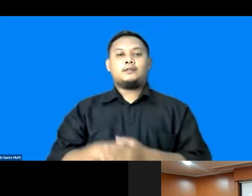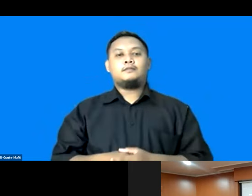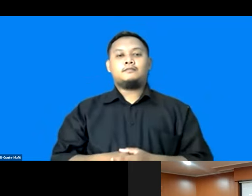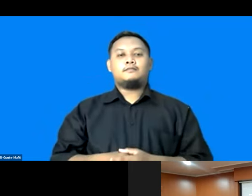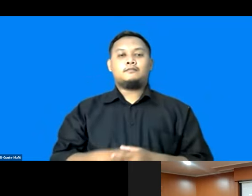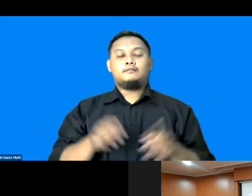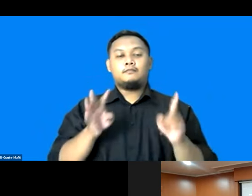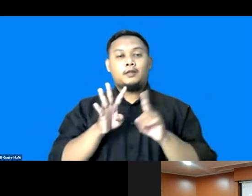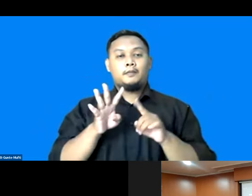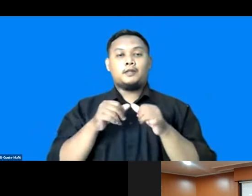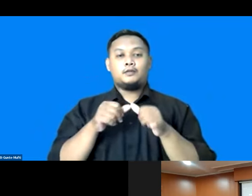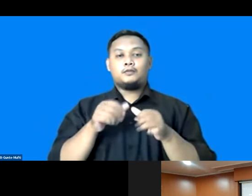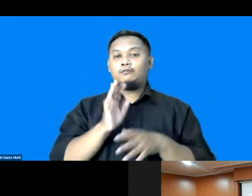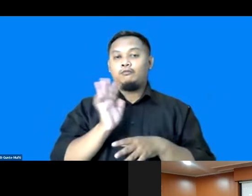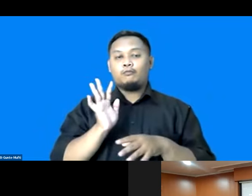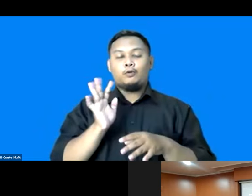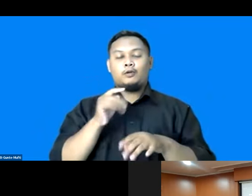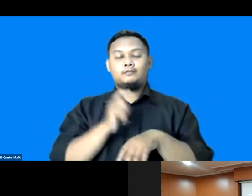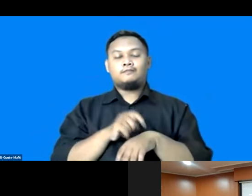Dan juga bukan hanya pada saat